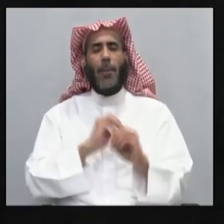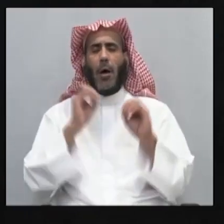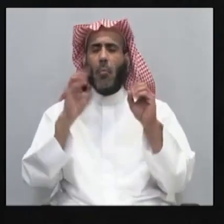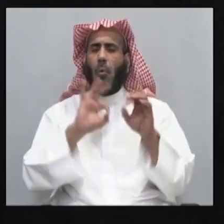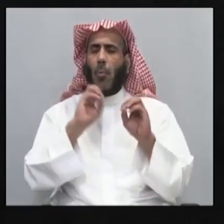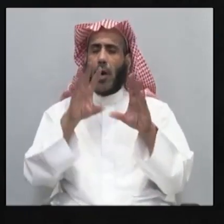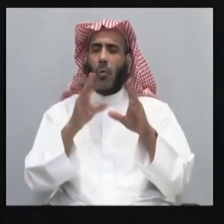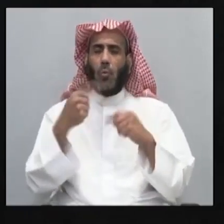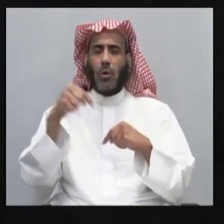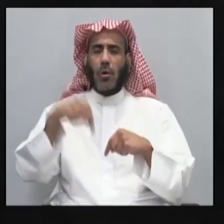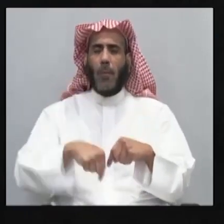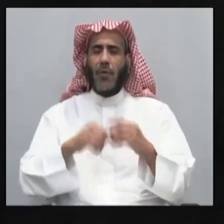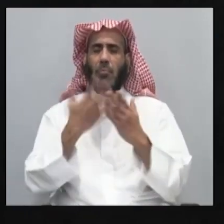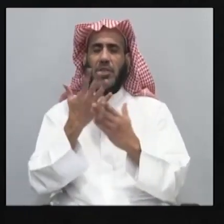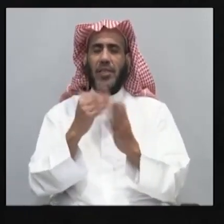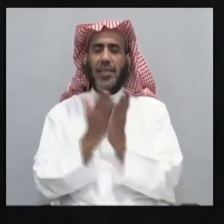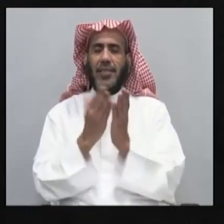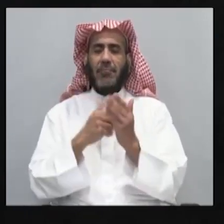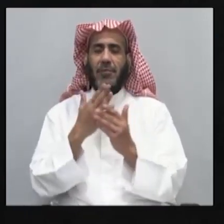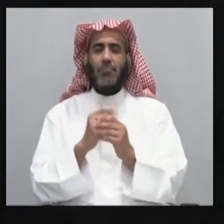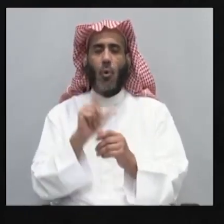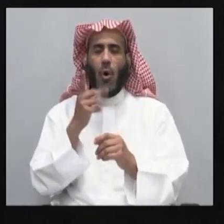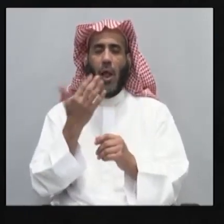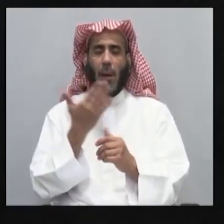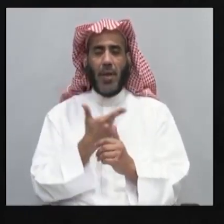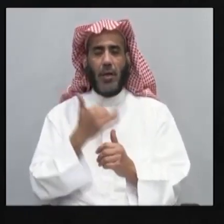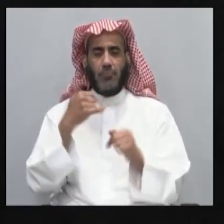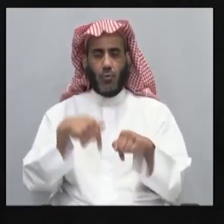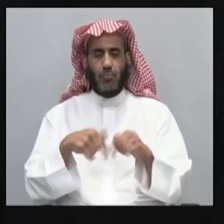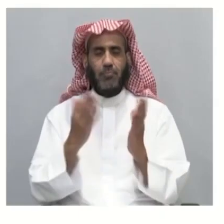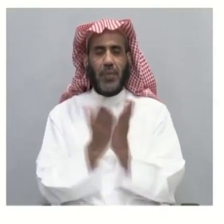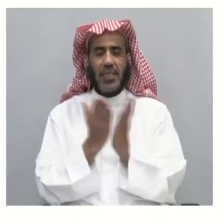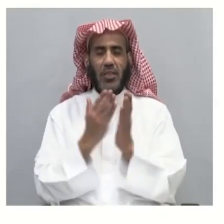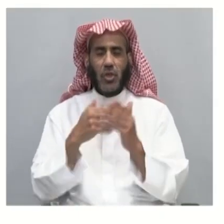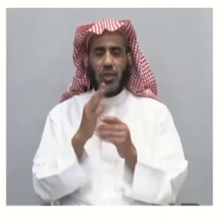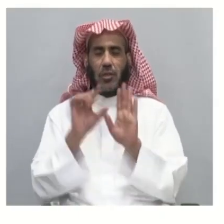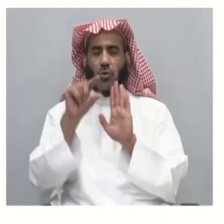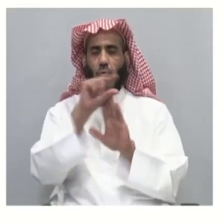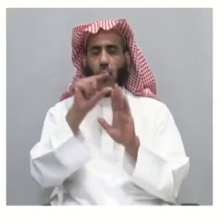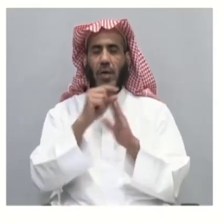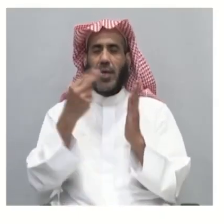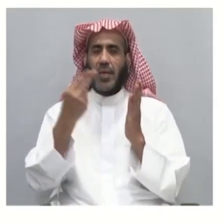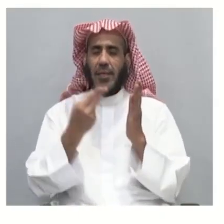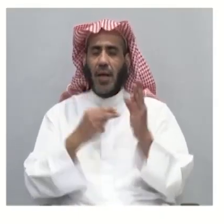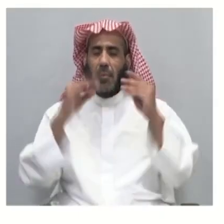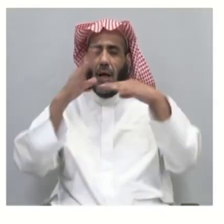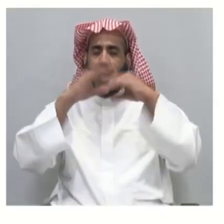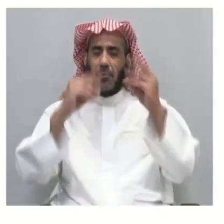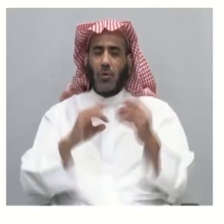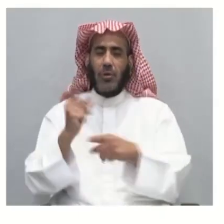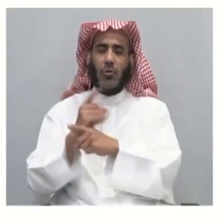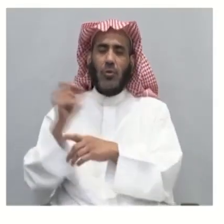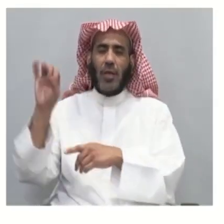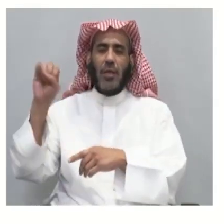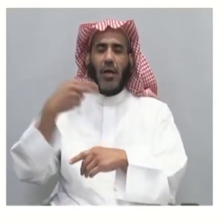واهلا ومرحبا بكم في يوم جديد وفي درس جديد من دروس اللغه العربيه كما ترون العنوان الكتابه الادبيه يعد ويقدم الدرس